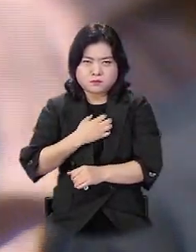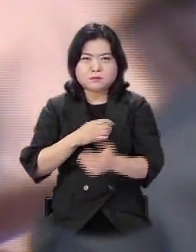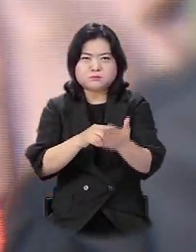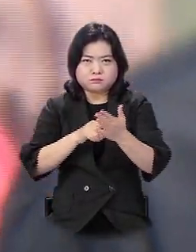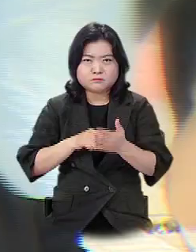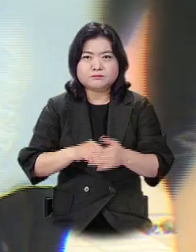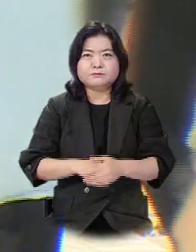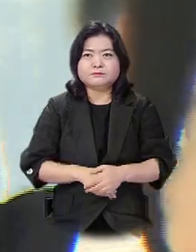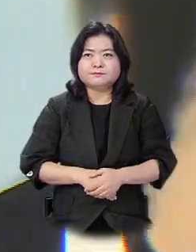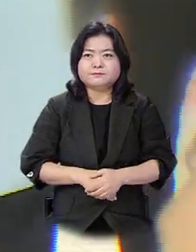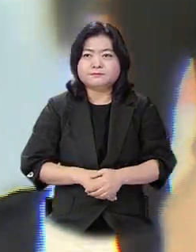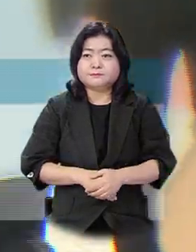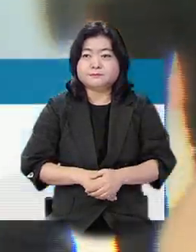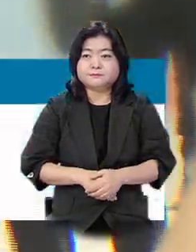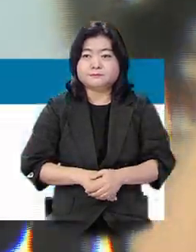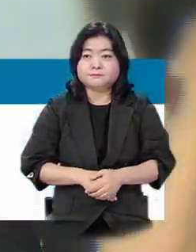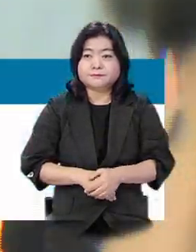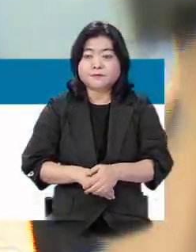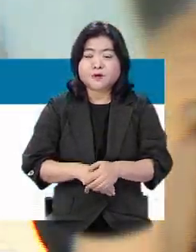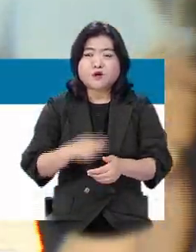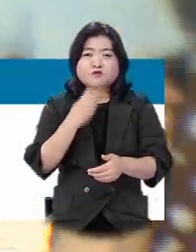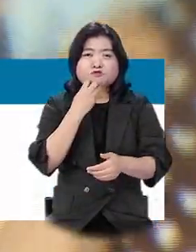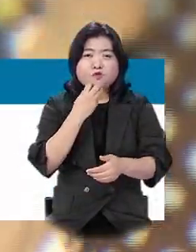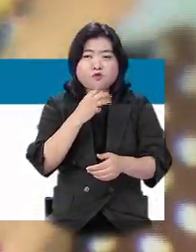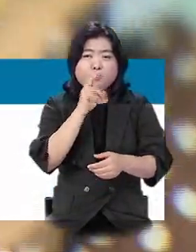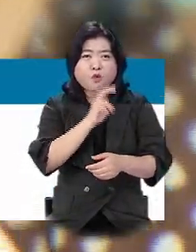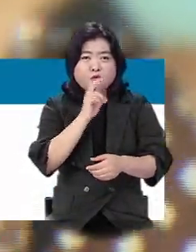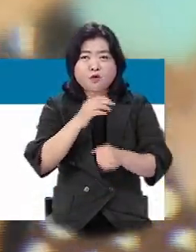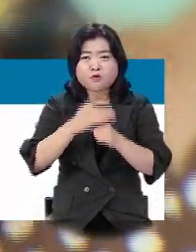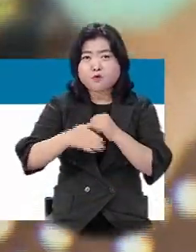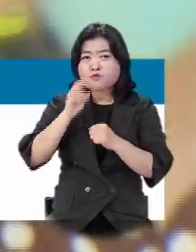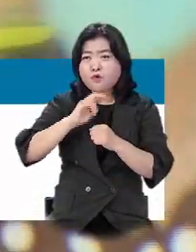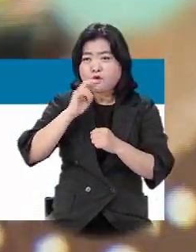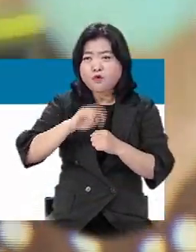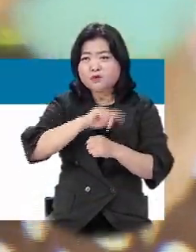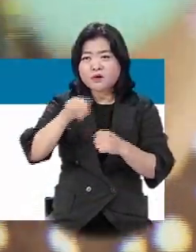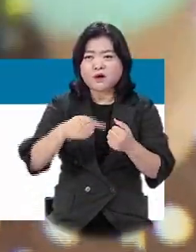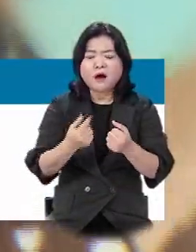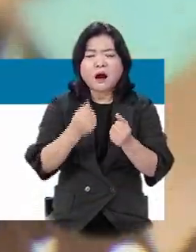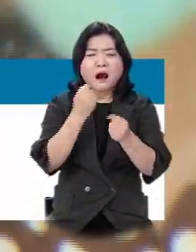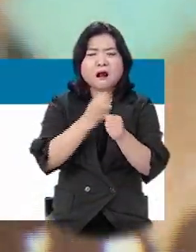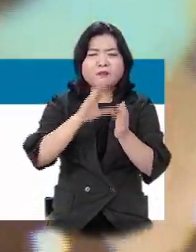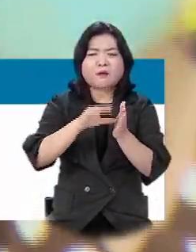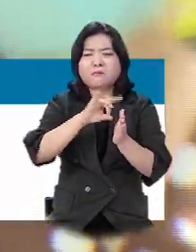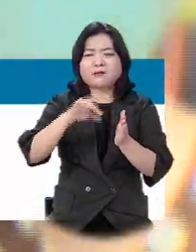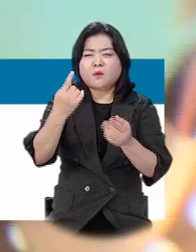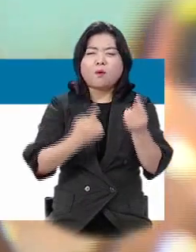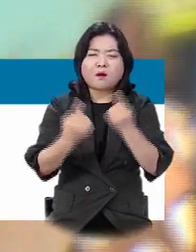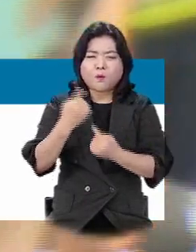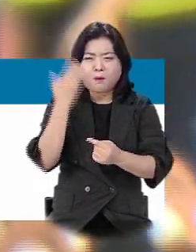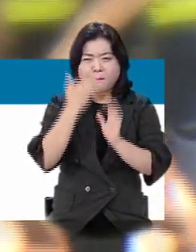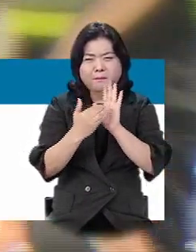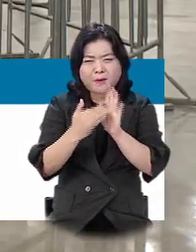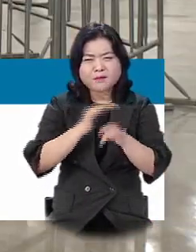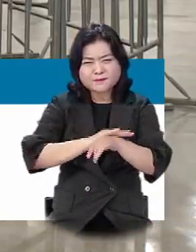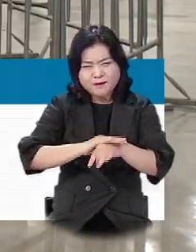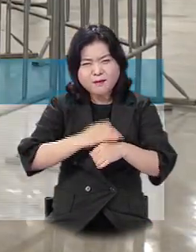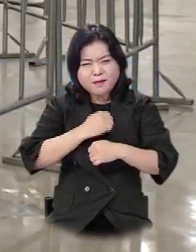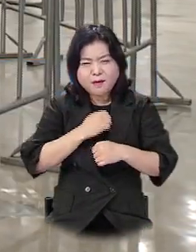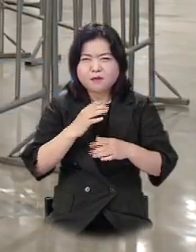있습니다. 서울 보면 여기 이제 대구 보면 이렇게 학교마다 와요. 저희도 방역 잘해가지고 그렇게 겁은